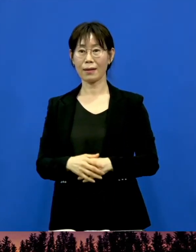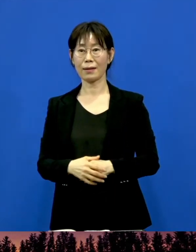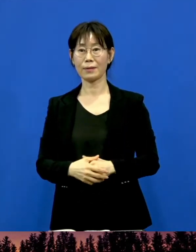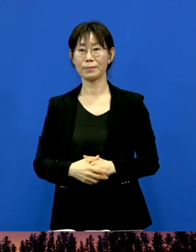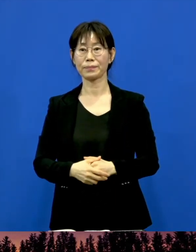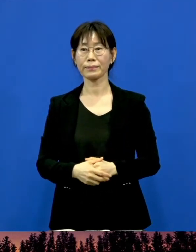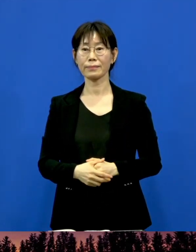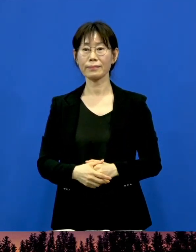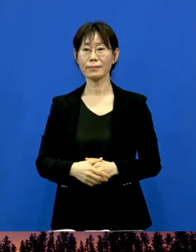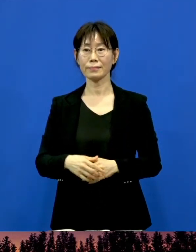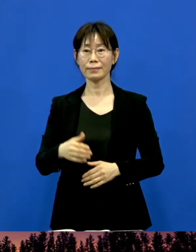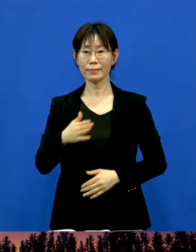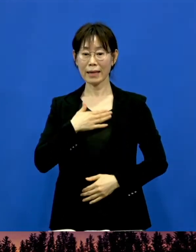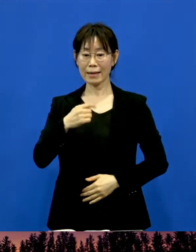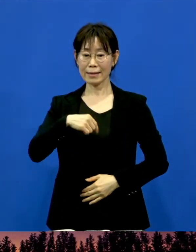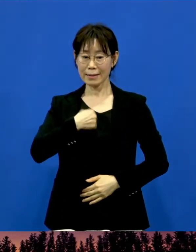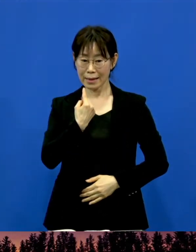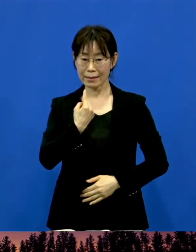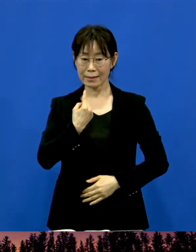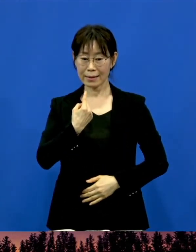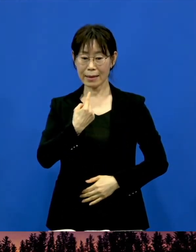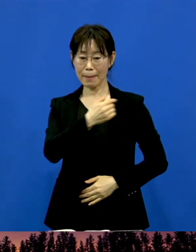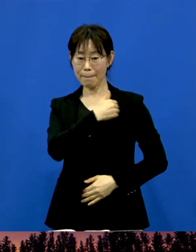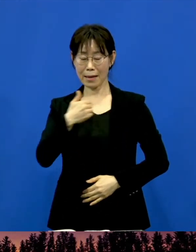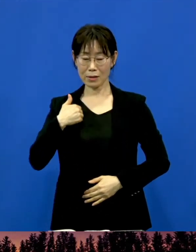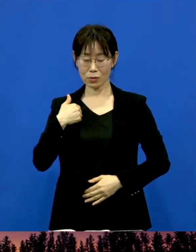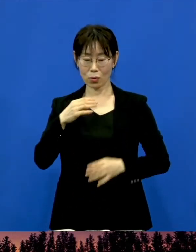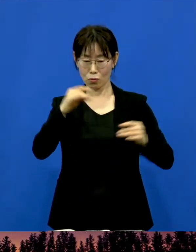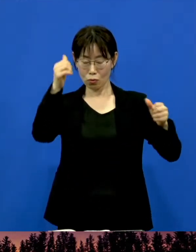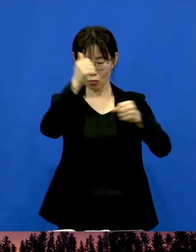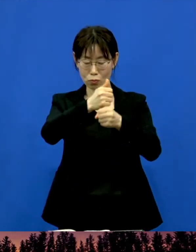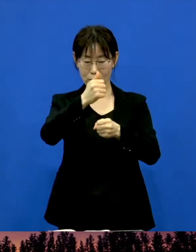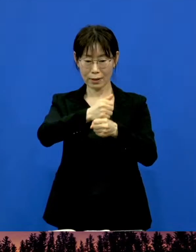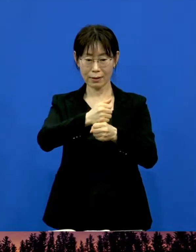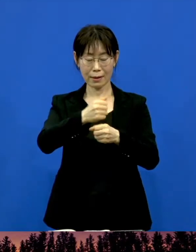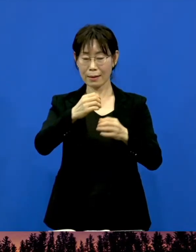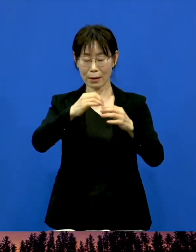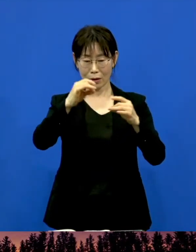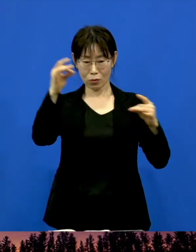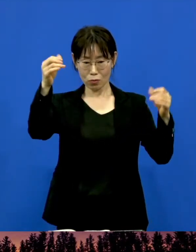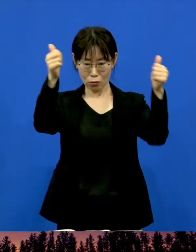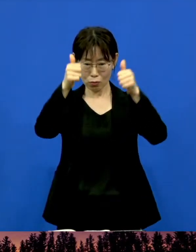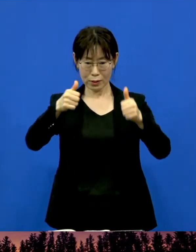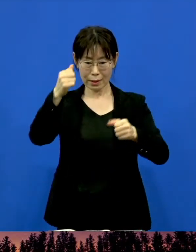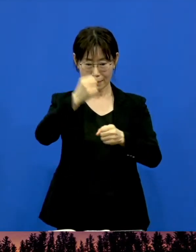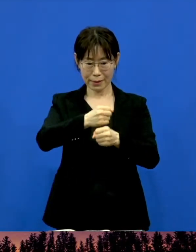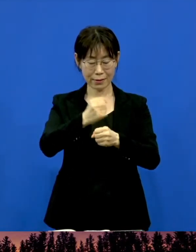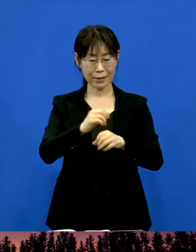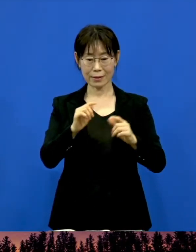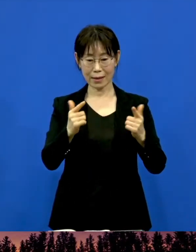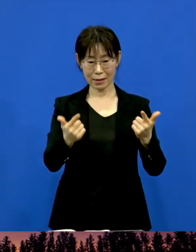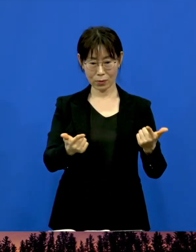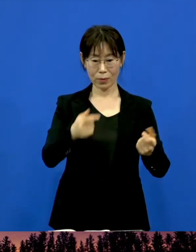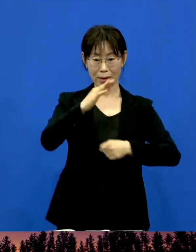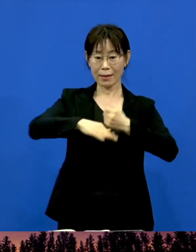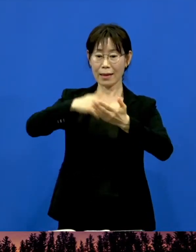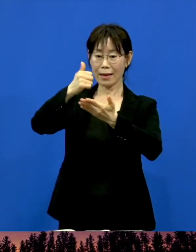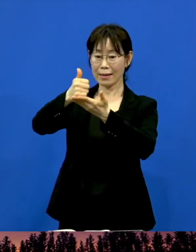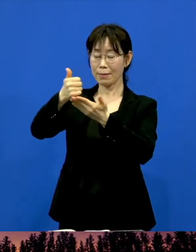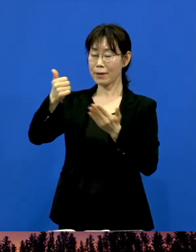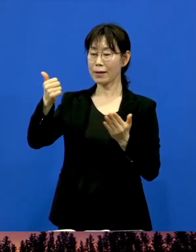만들어서 내 자신의 만족과 갈망과 욕망을 채우기 위한 수단이 아니고, 나를 지으신 그 하나님을 예배하고